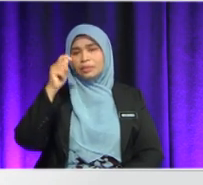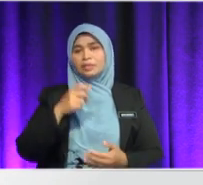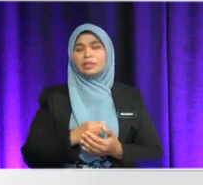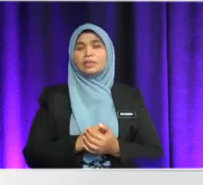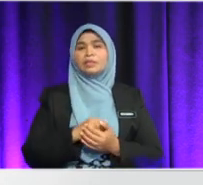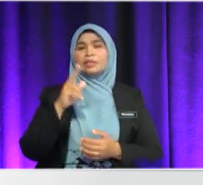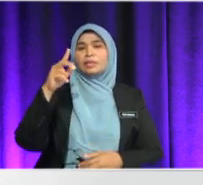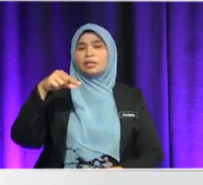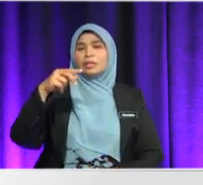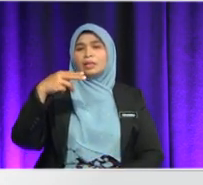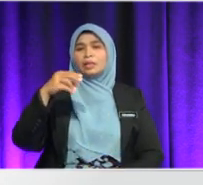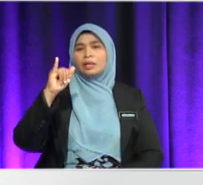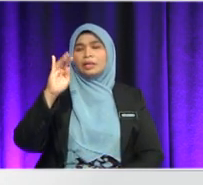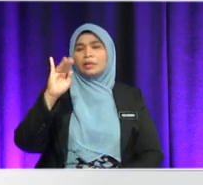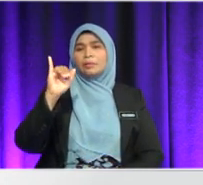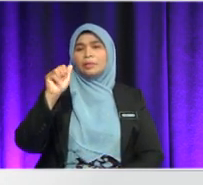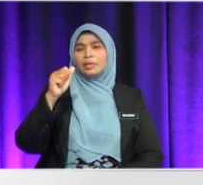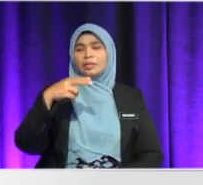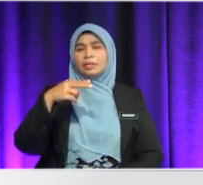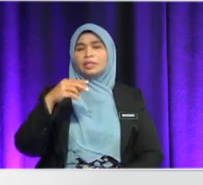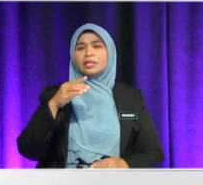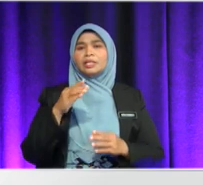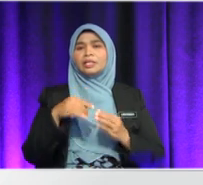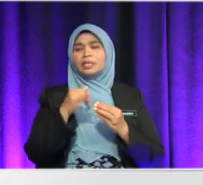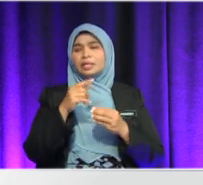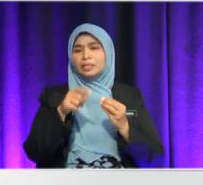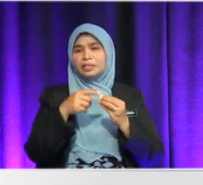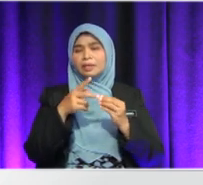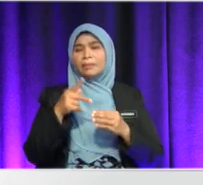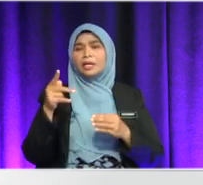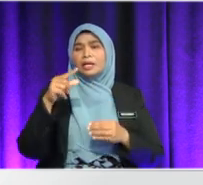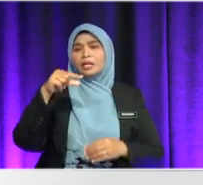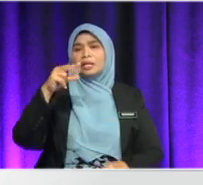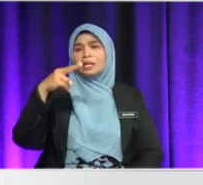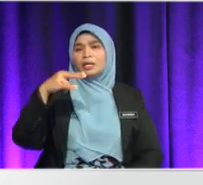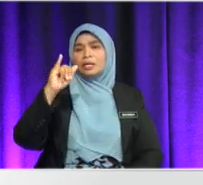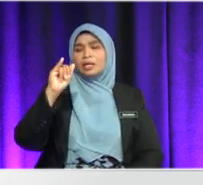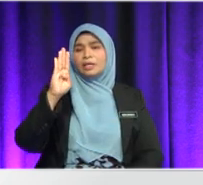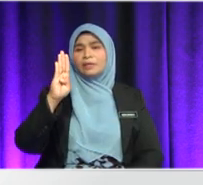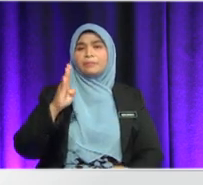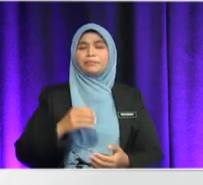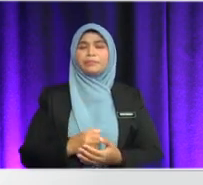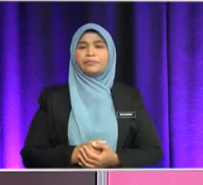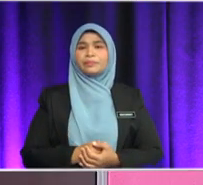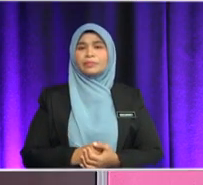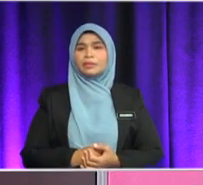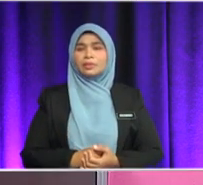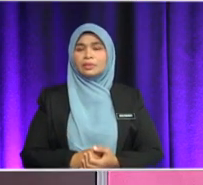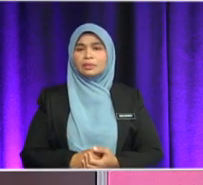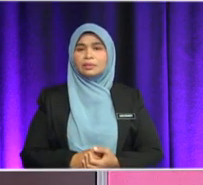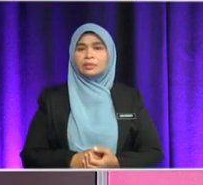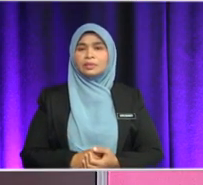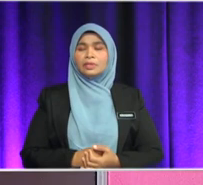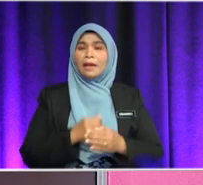syariah berkaitan dengan undang-undang ataupun ketetapan dalam Islam itu seperti apa seperti rukun Islam Rukun Iman dan sebagainya